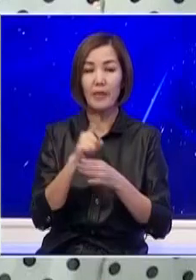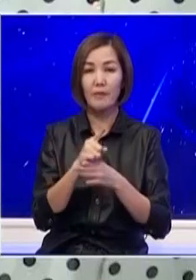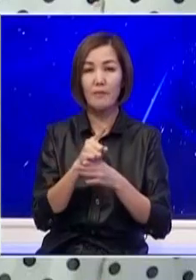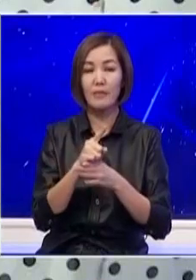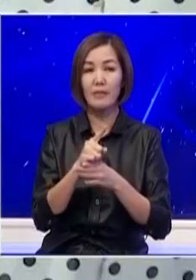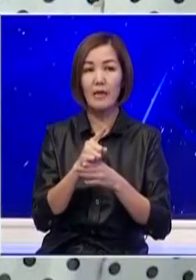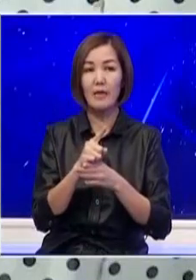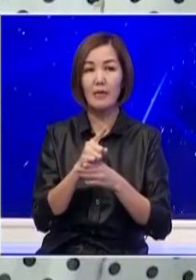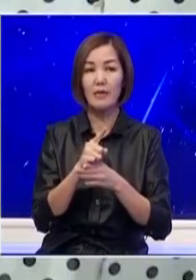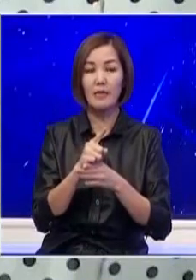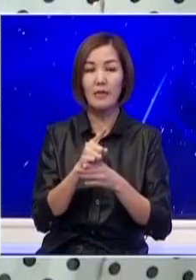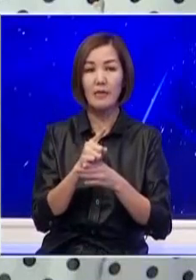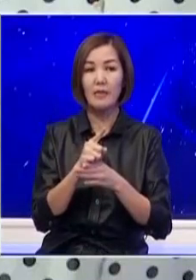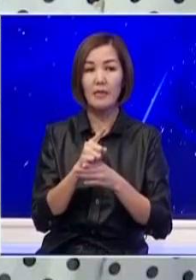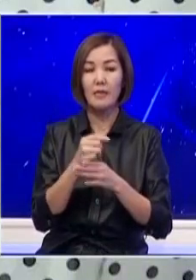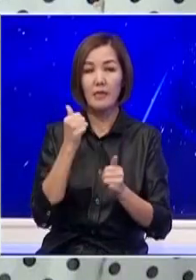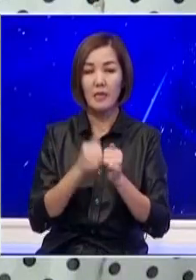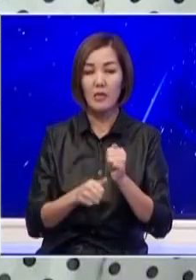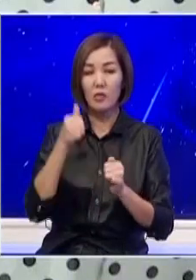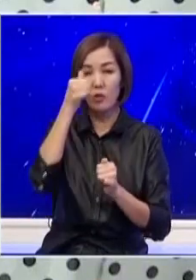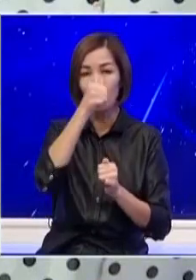Кемелұлының тапсырмасымен сәйкес жыл сайын